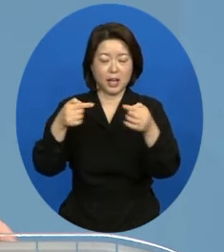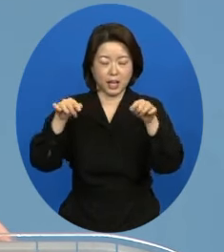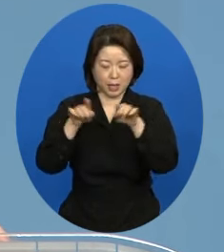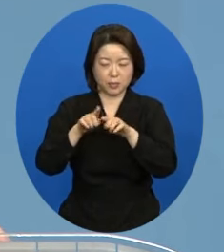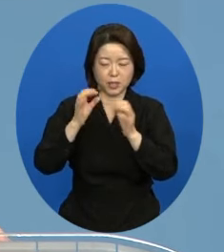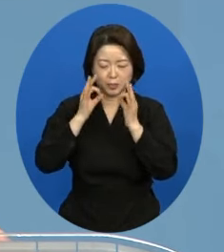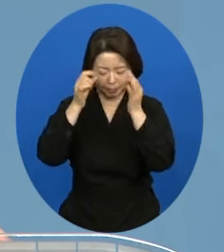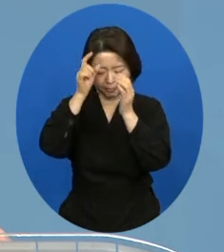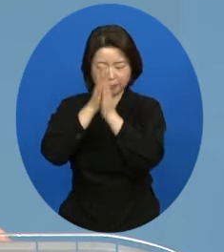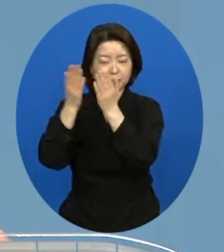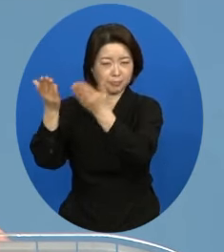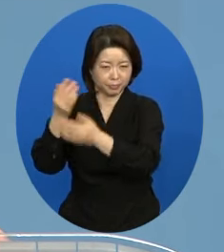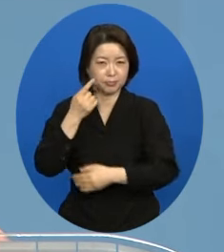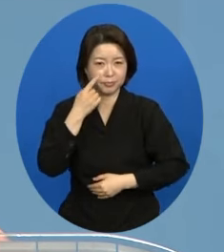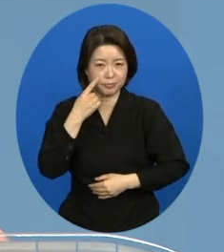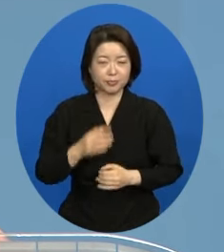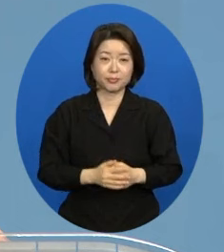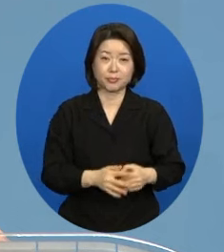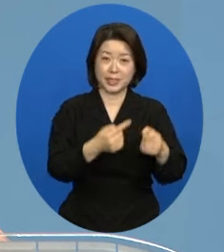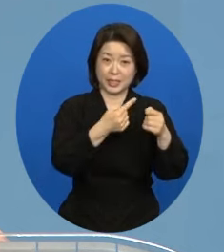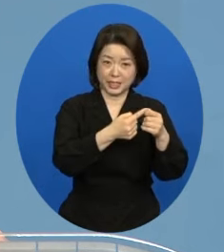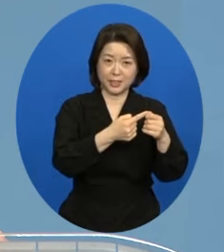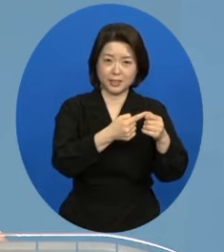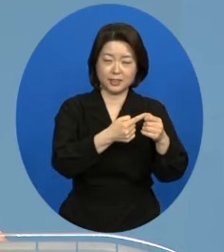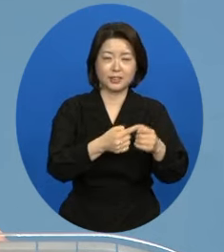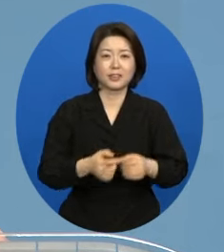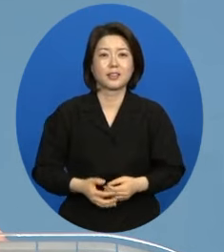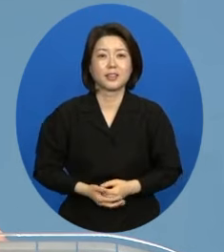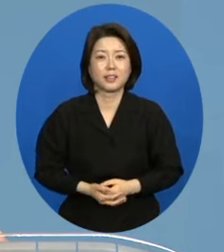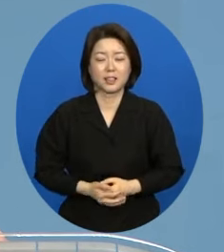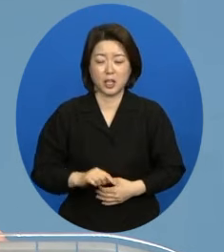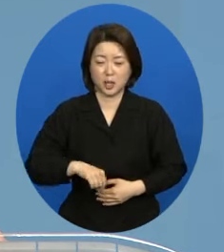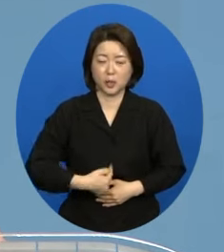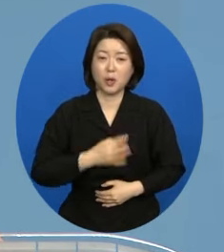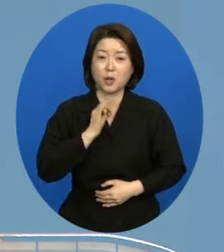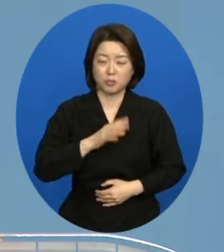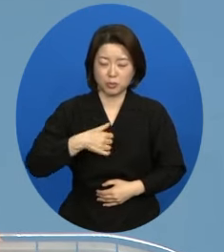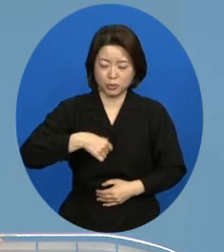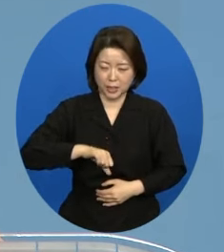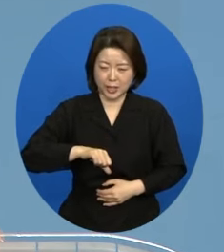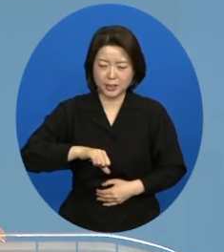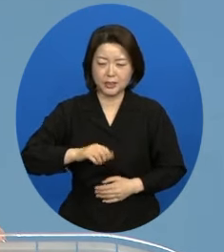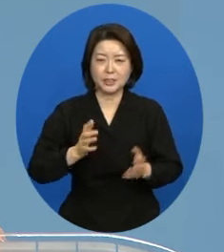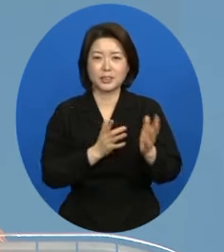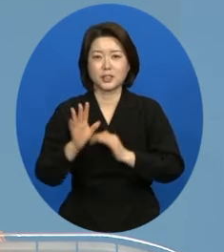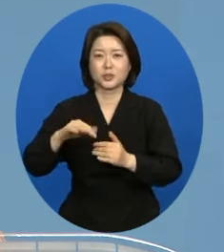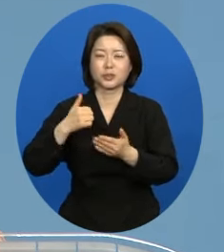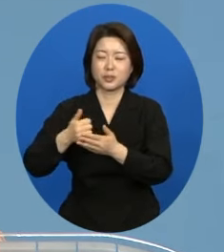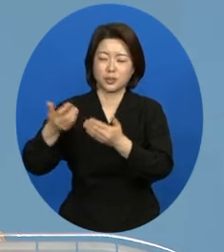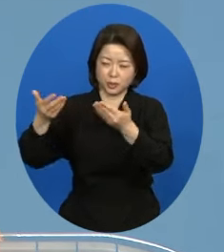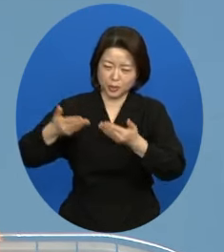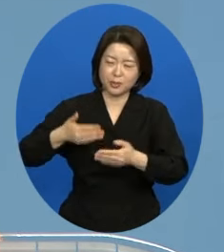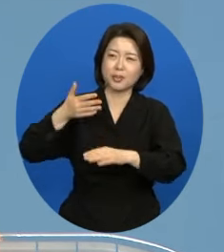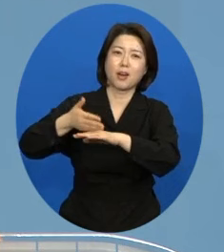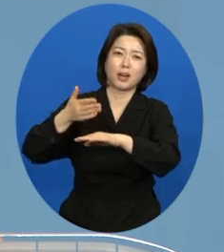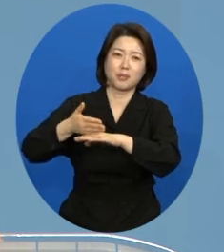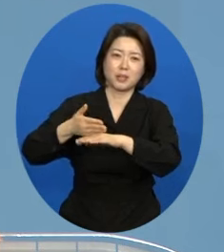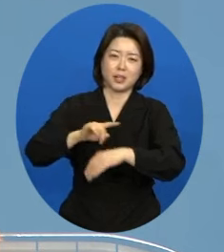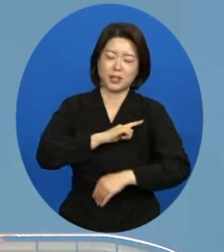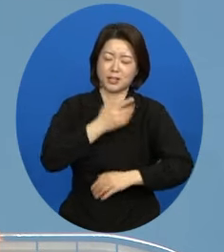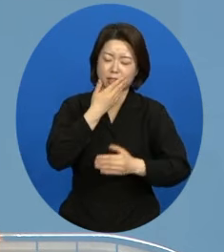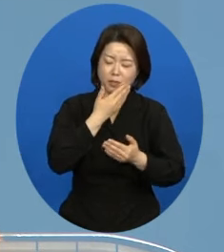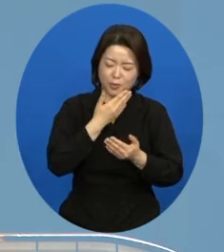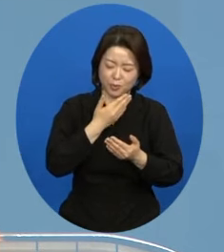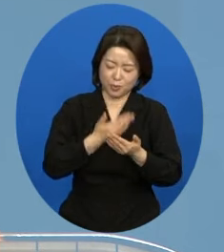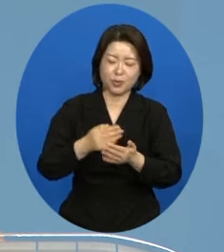하나는 하나님 어 독생자 아들 예수 그리스도 보내 주셔서 감사합니다 가장 고귀한